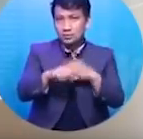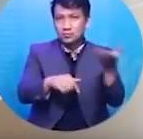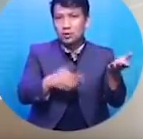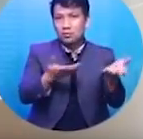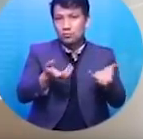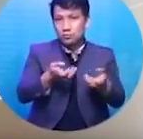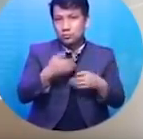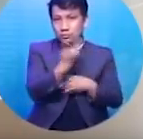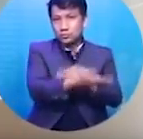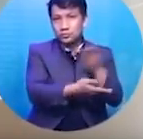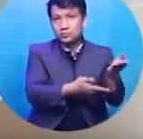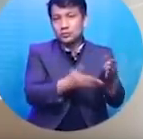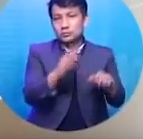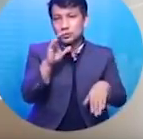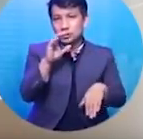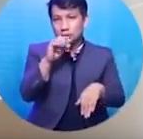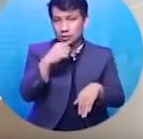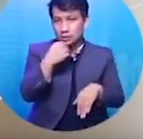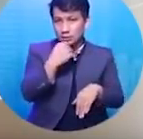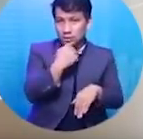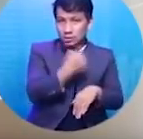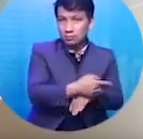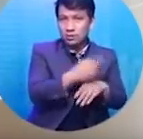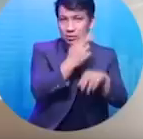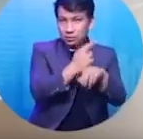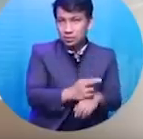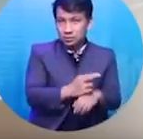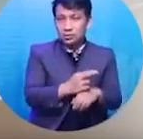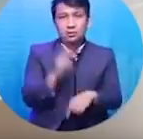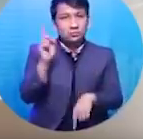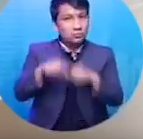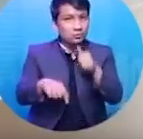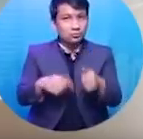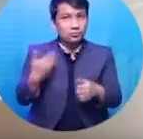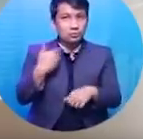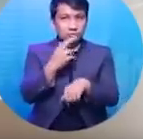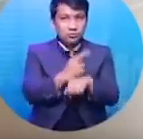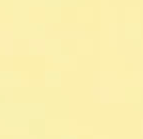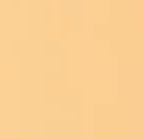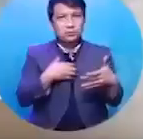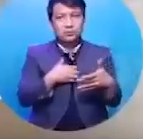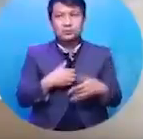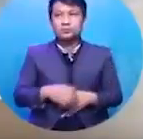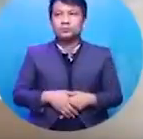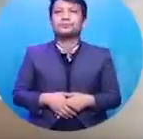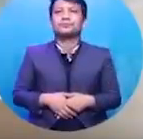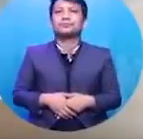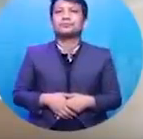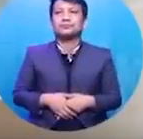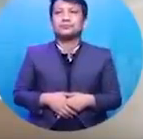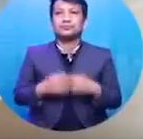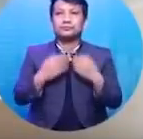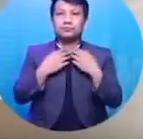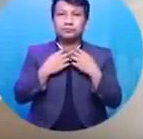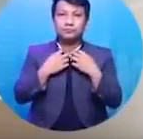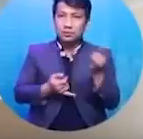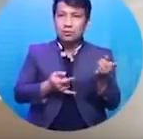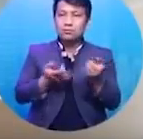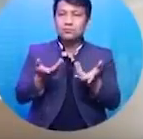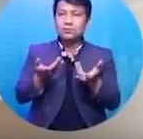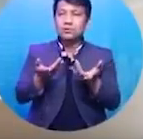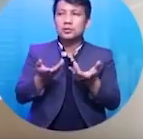niyo po na para iparehab siya. Kung hindi, kung ayaw niyo magparehab, kakasuhan na lang natin siya. Sir Elmer, ganito po,